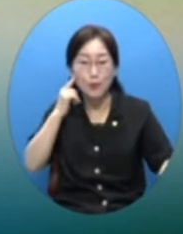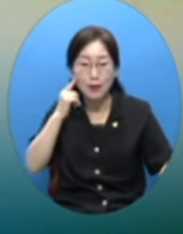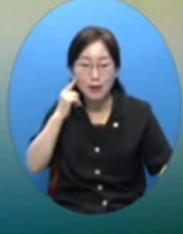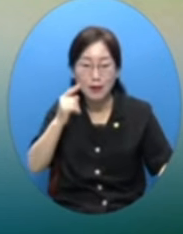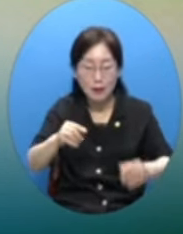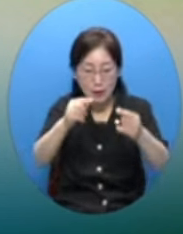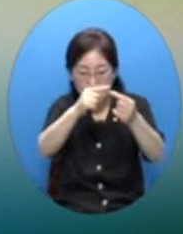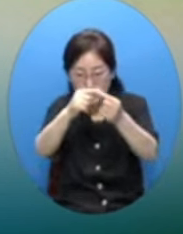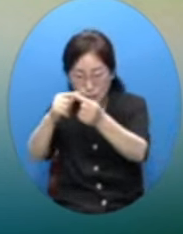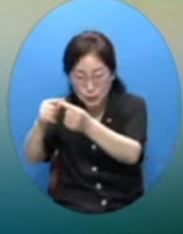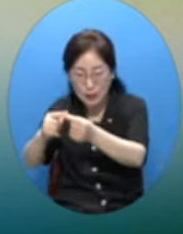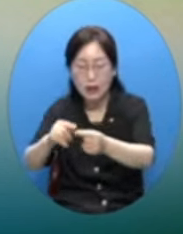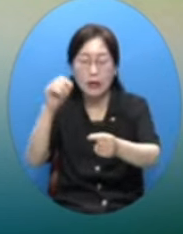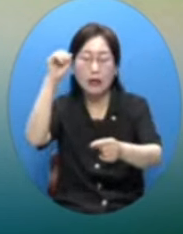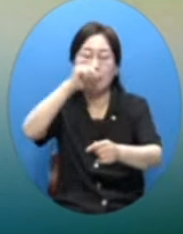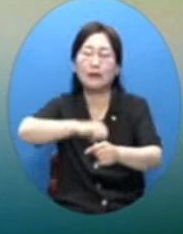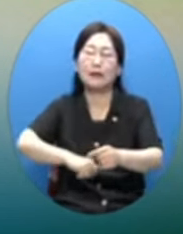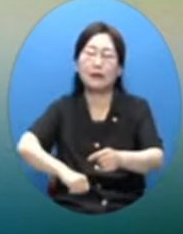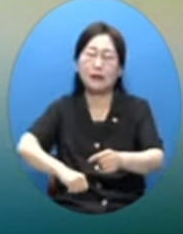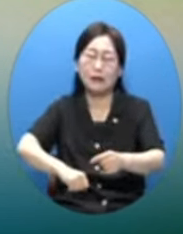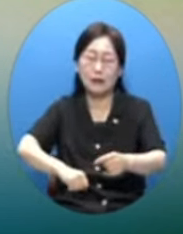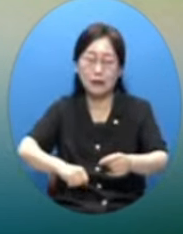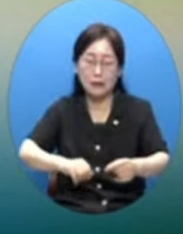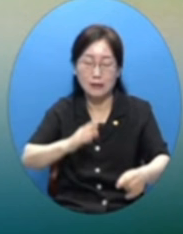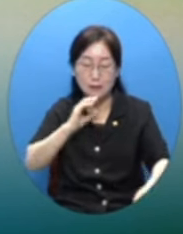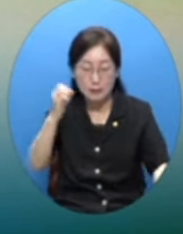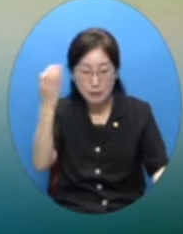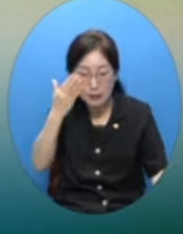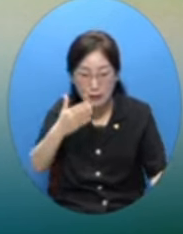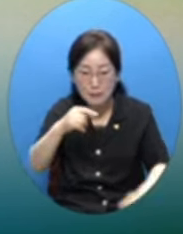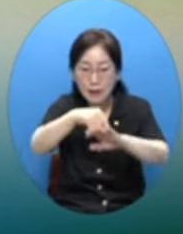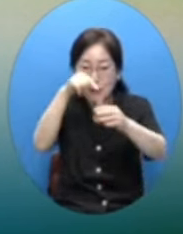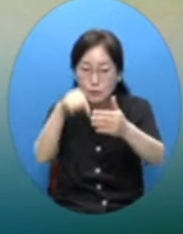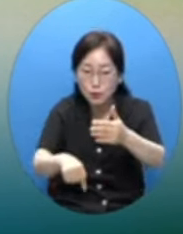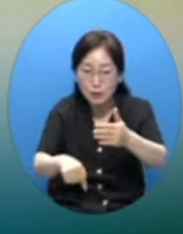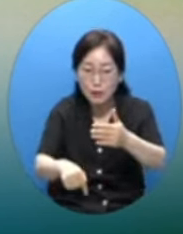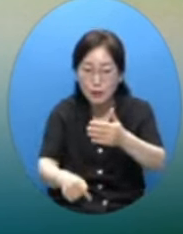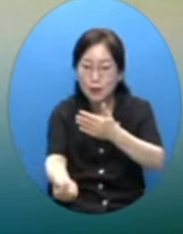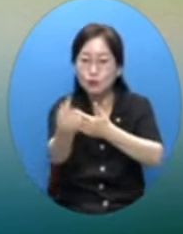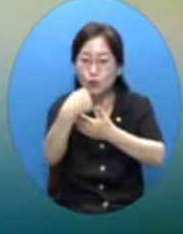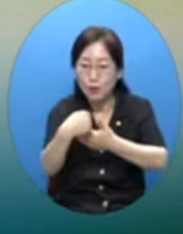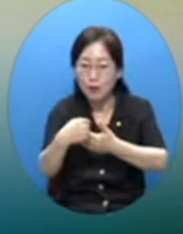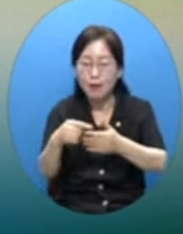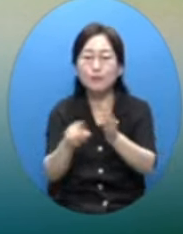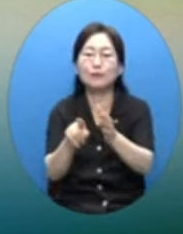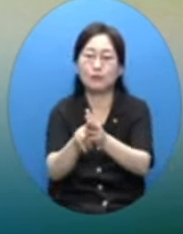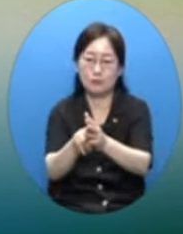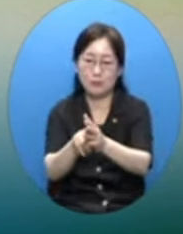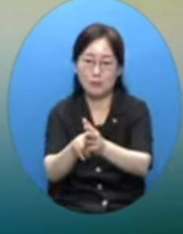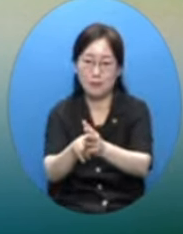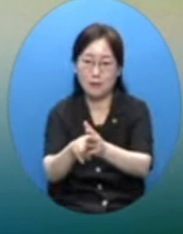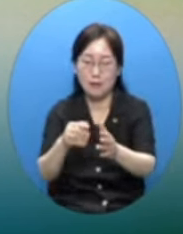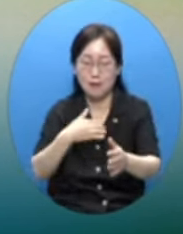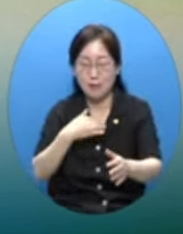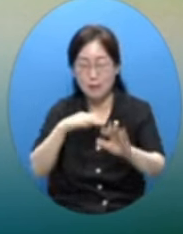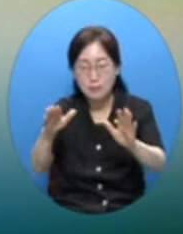문장의 끝에 이르자 그 말씀은 눈 깜짝할 사이에 나의 마음 안에 넘쳐들어오는 신앙의 빛이 되었고 의심의